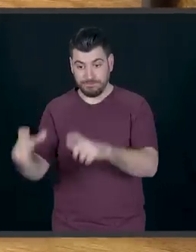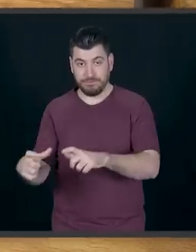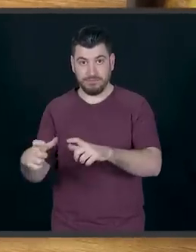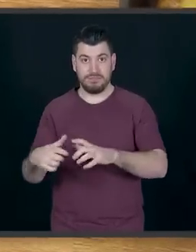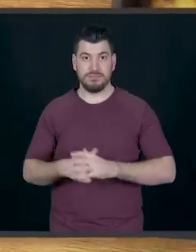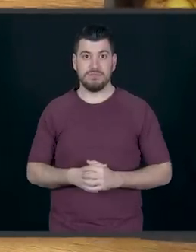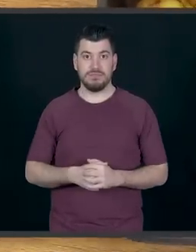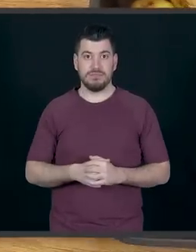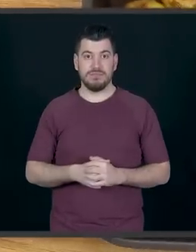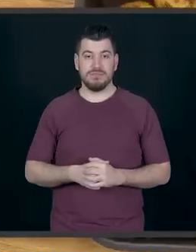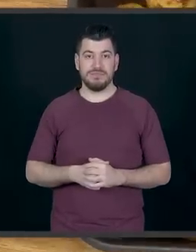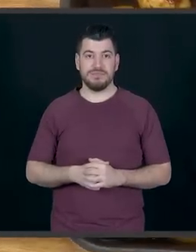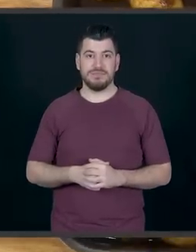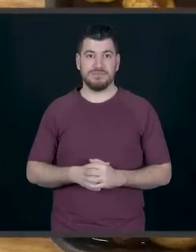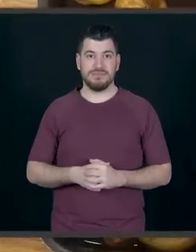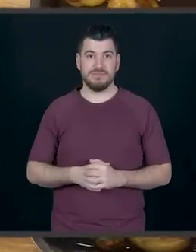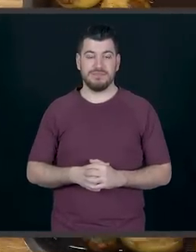μου.